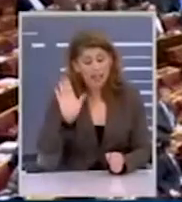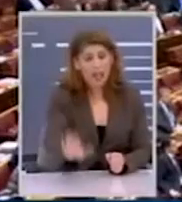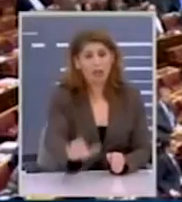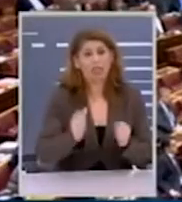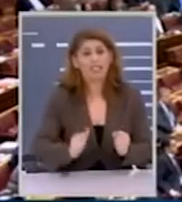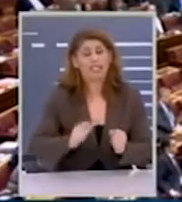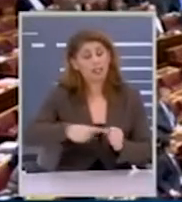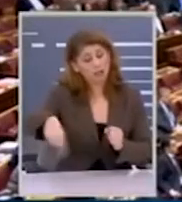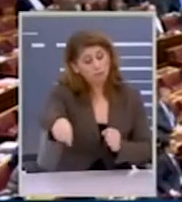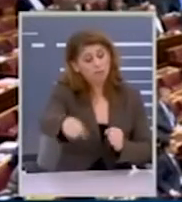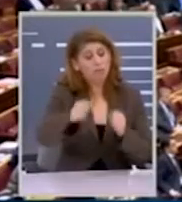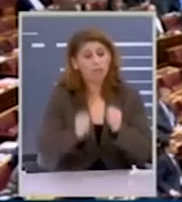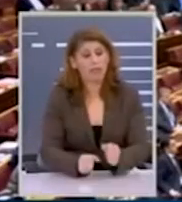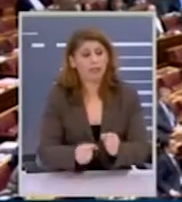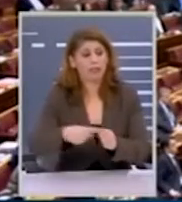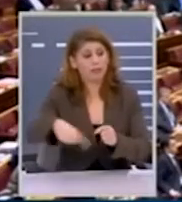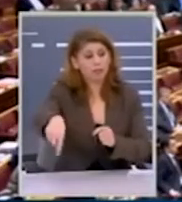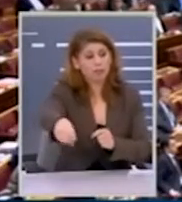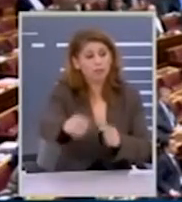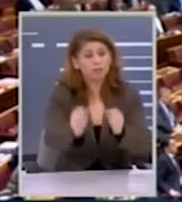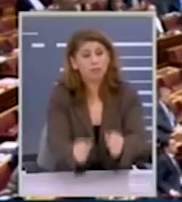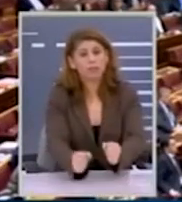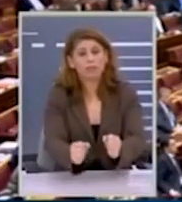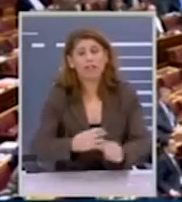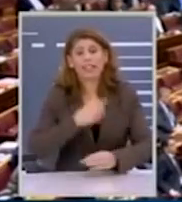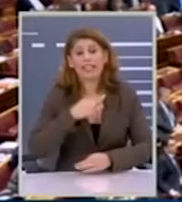Ελλάδος. Κύριε Κασιδιάρη,